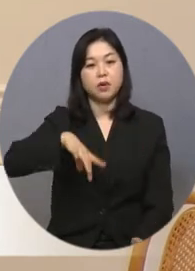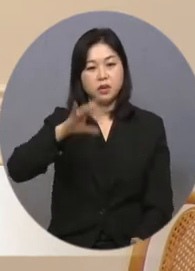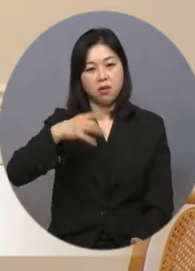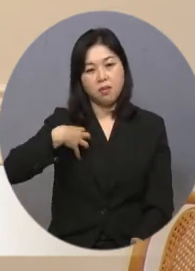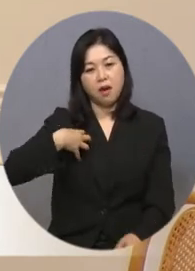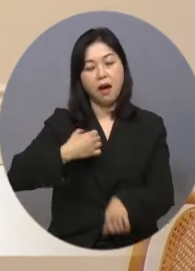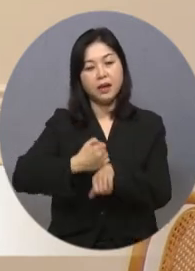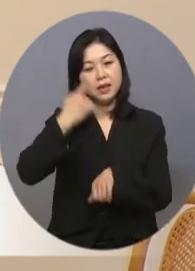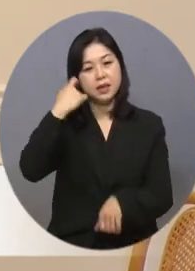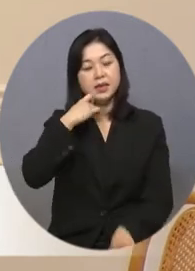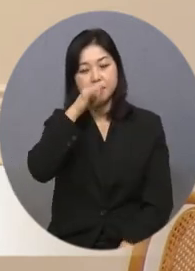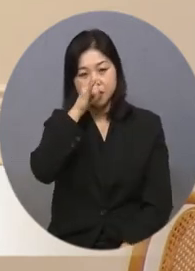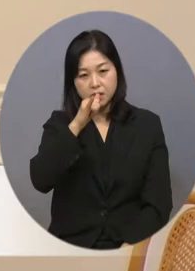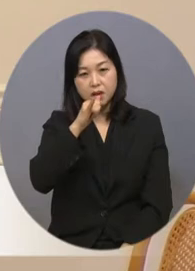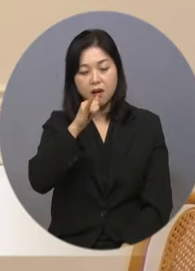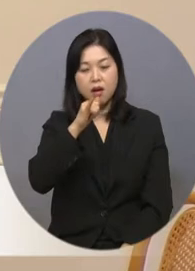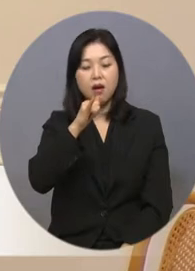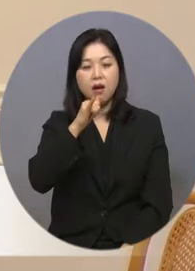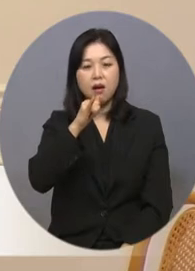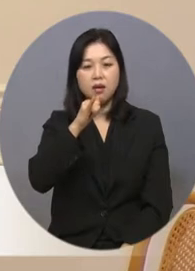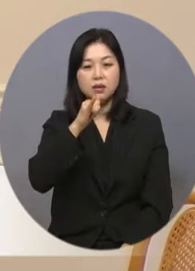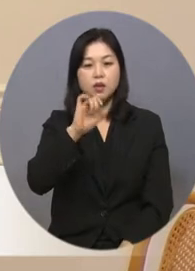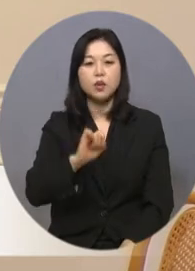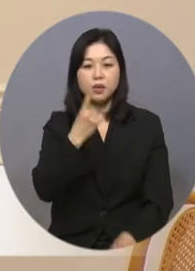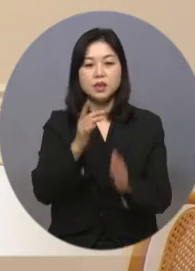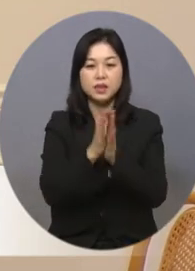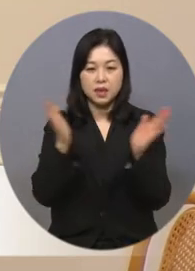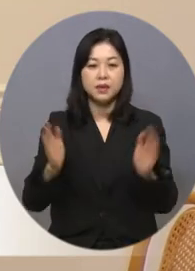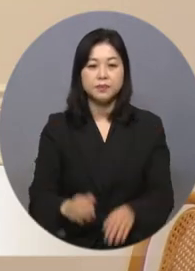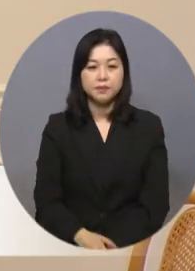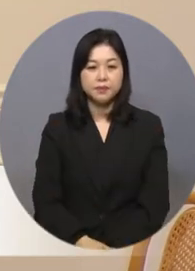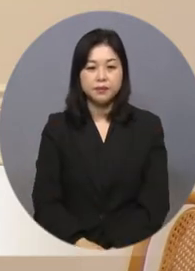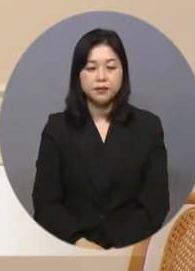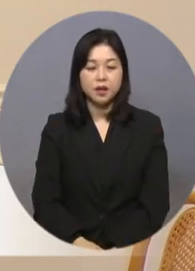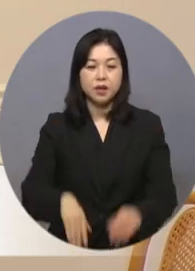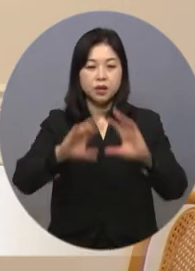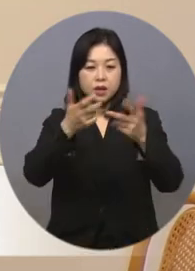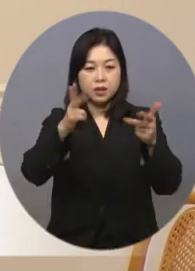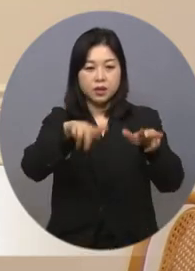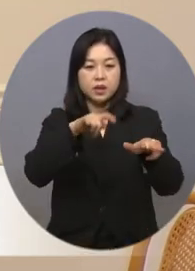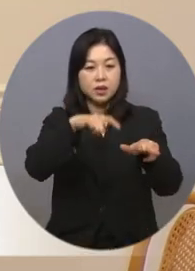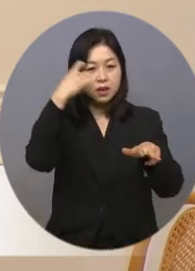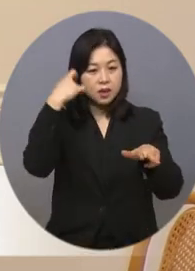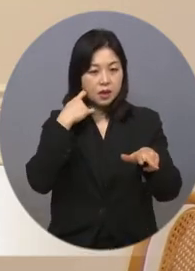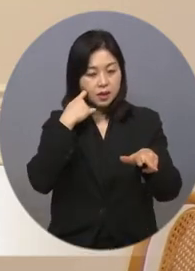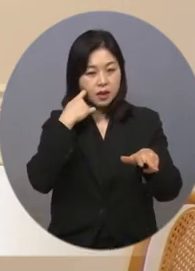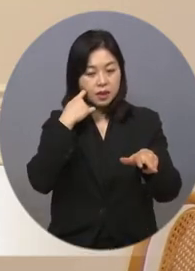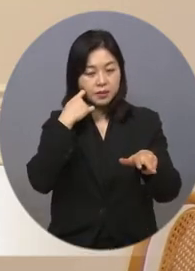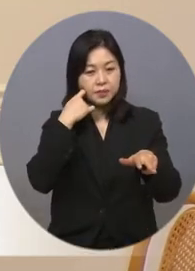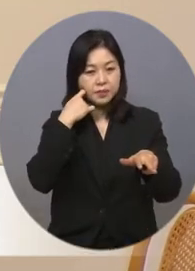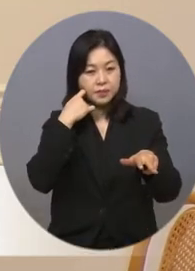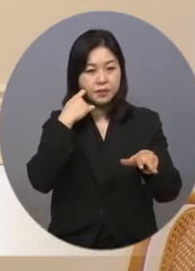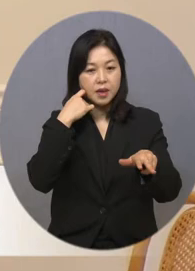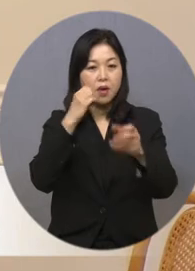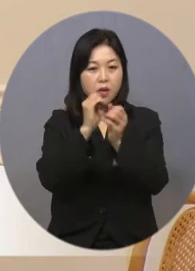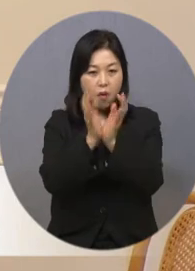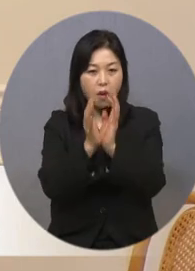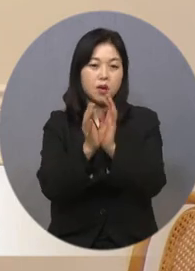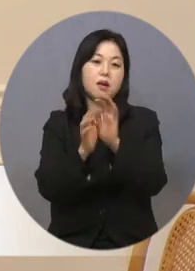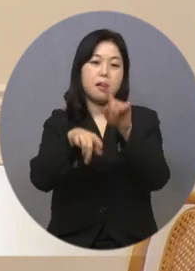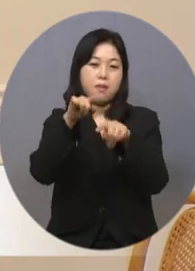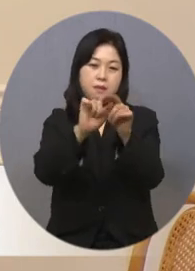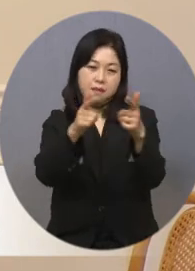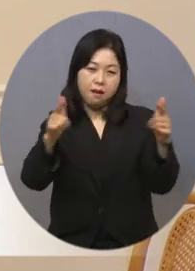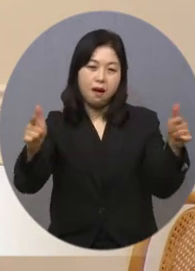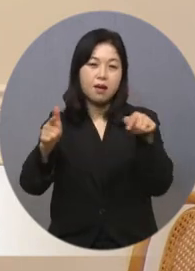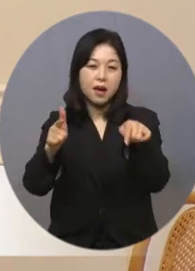사명감, 그런 마음에서 시작을 하게 된 거였습니다. 국가정원에서 느꼈던 그런 자연의